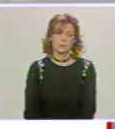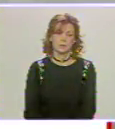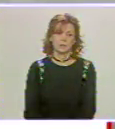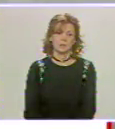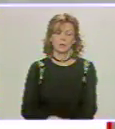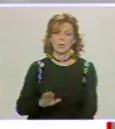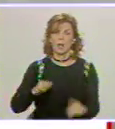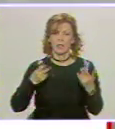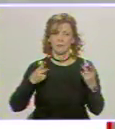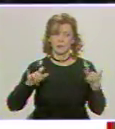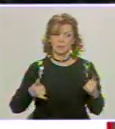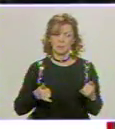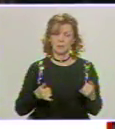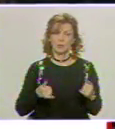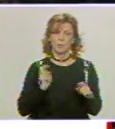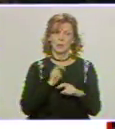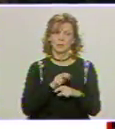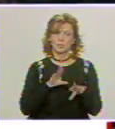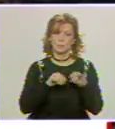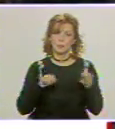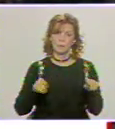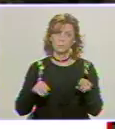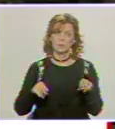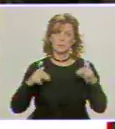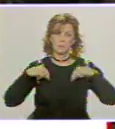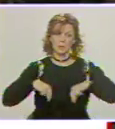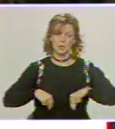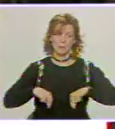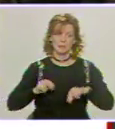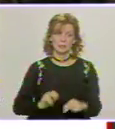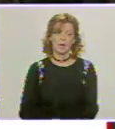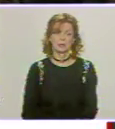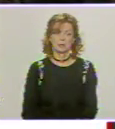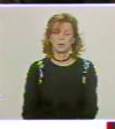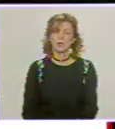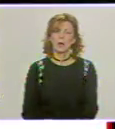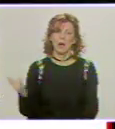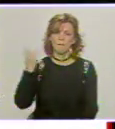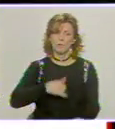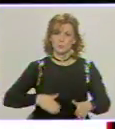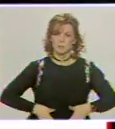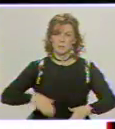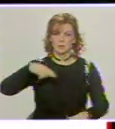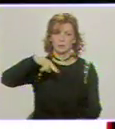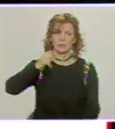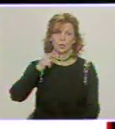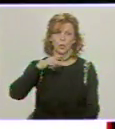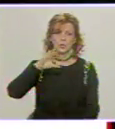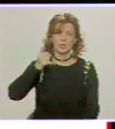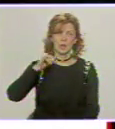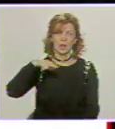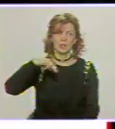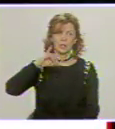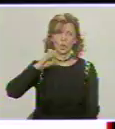La eveniment au luat parte mai mulți parlamentari ai partidului și europarlamentarul ALDE, Norica Nicolai. Ea a apreciat activitatea fostei conduceri